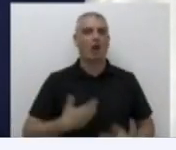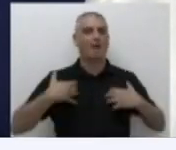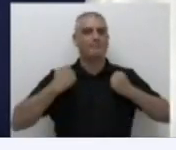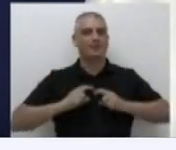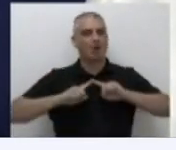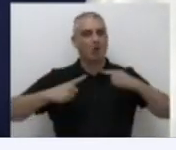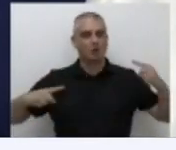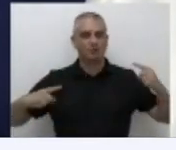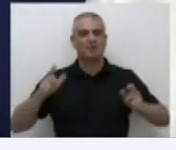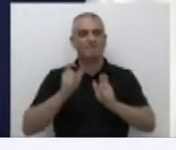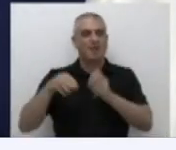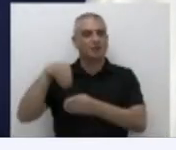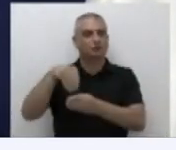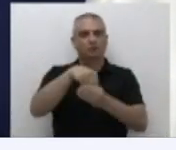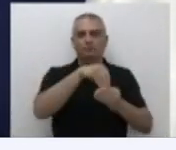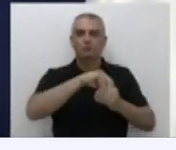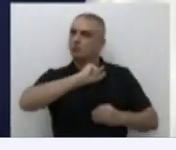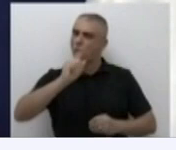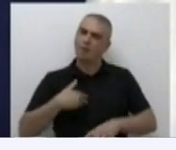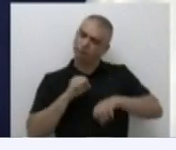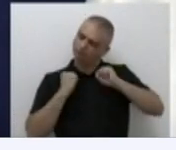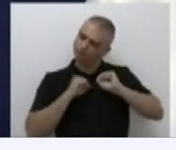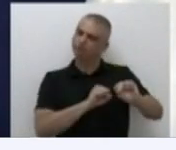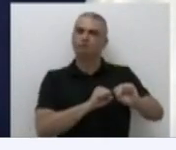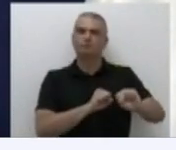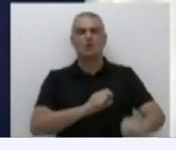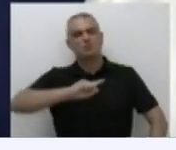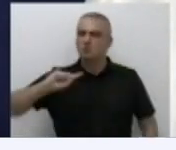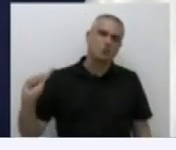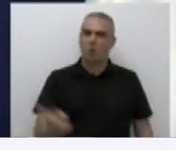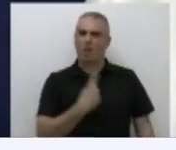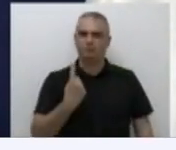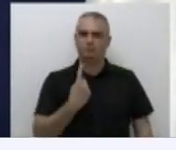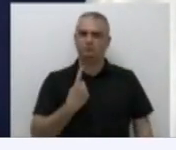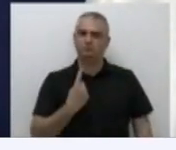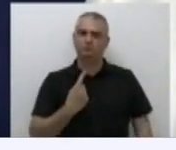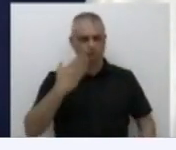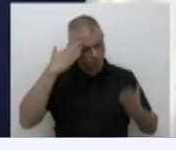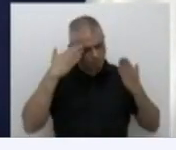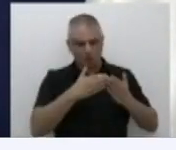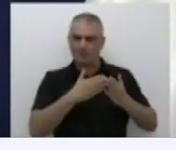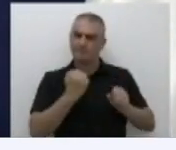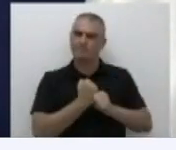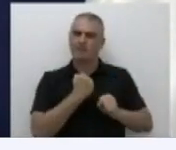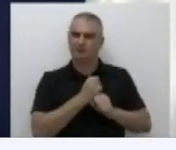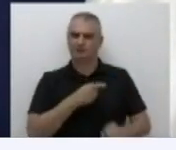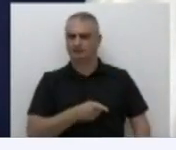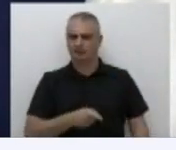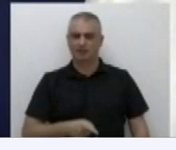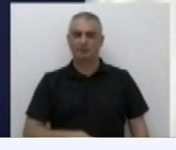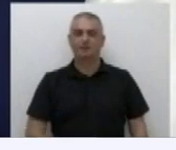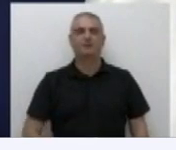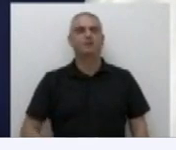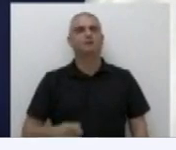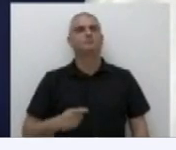كل قادة المنظومة الأمنية ورجالاتهم يقفون بقوة ويركزون في العمل